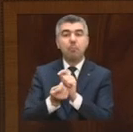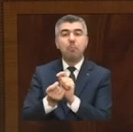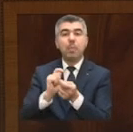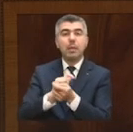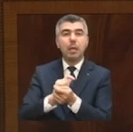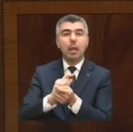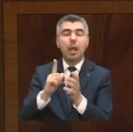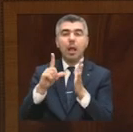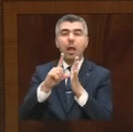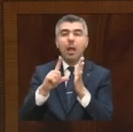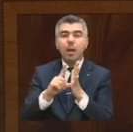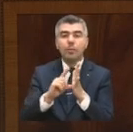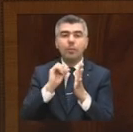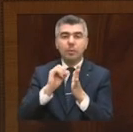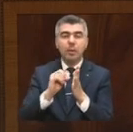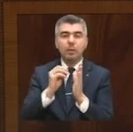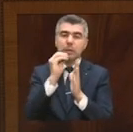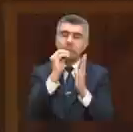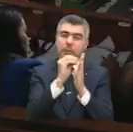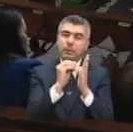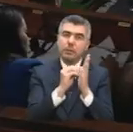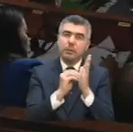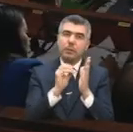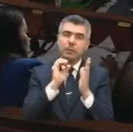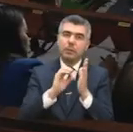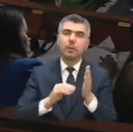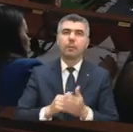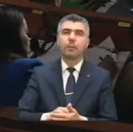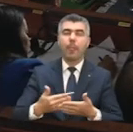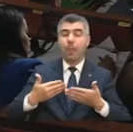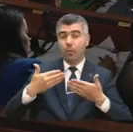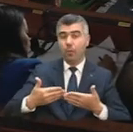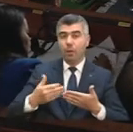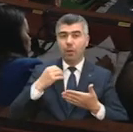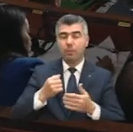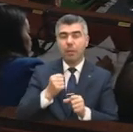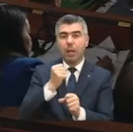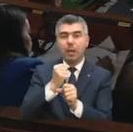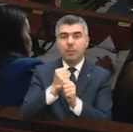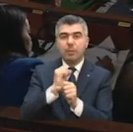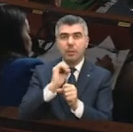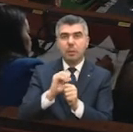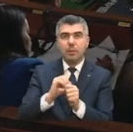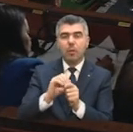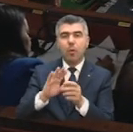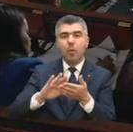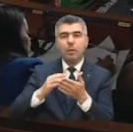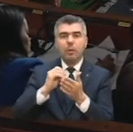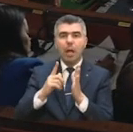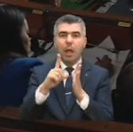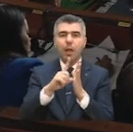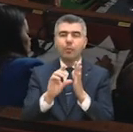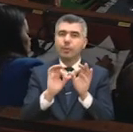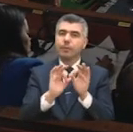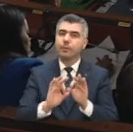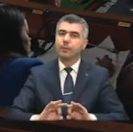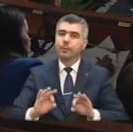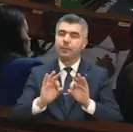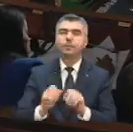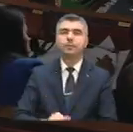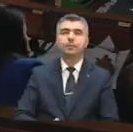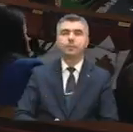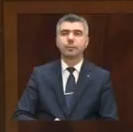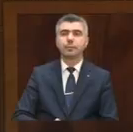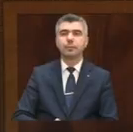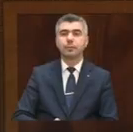يتم ادراج هذا المؤسسات لان اليوم تشتغل في نظرنا خارج القانون كذلك اليوم